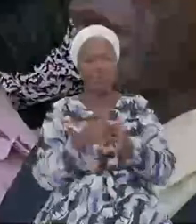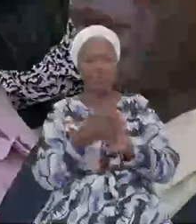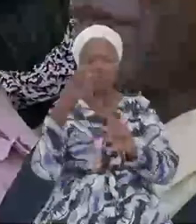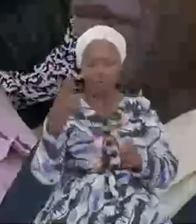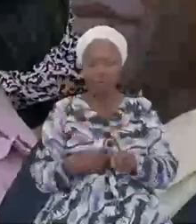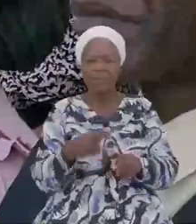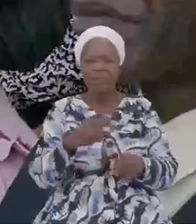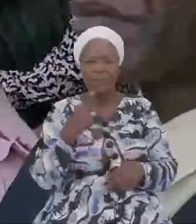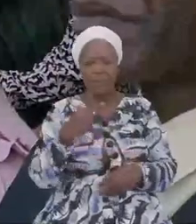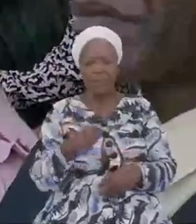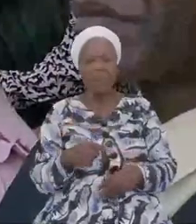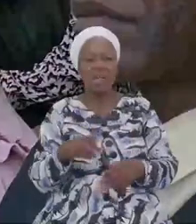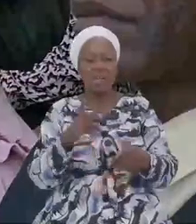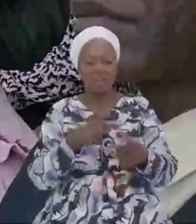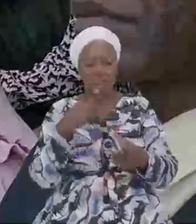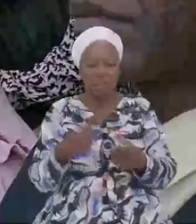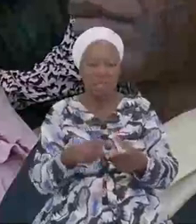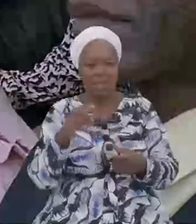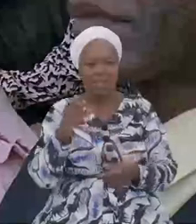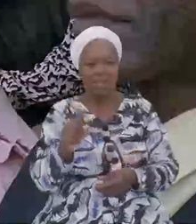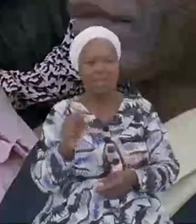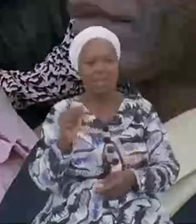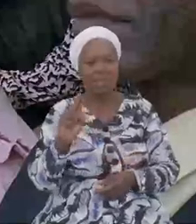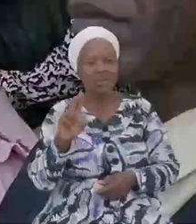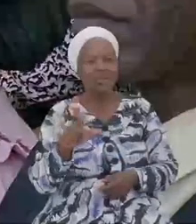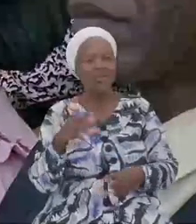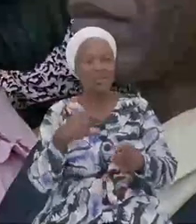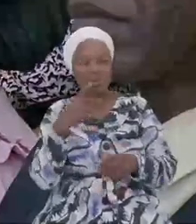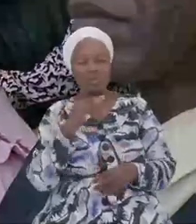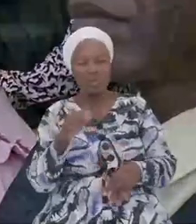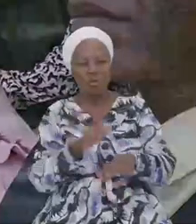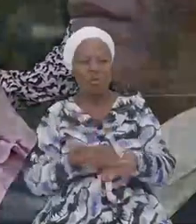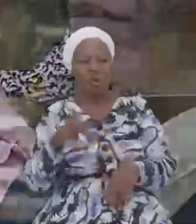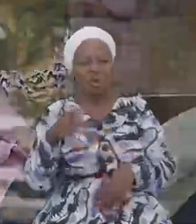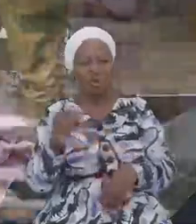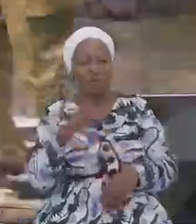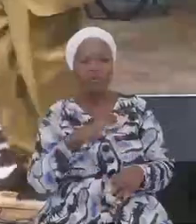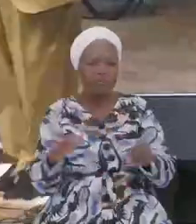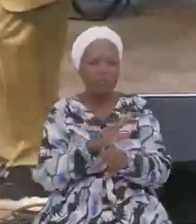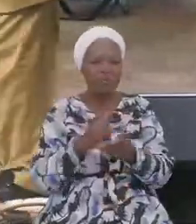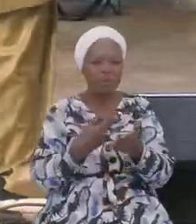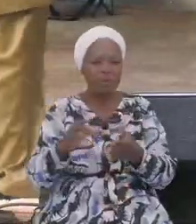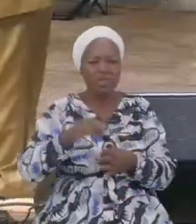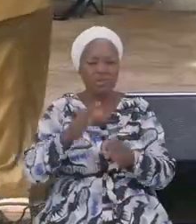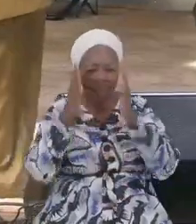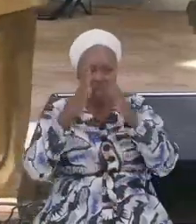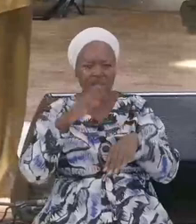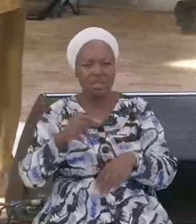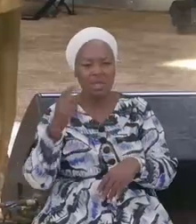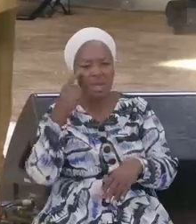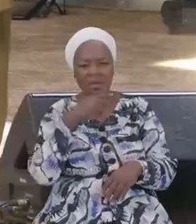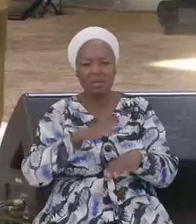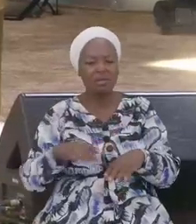nom de Jésus. Maintenant on dit, alors Saul, aussi appelé Paul, rempli du Saint-Esprit, fixa les regards sur lui et